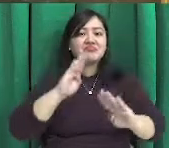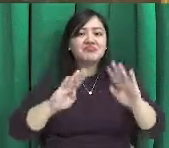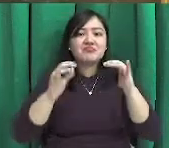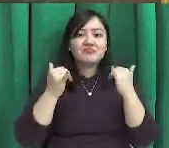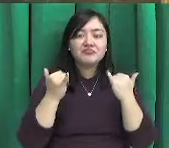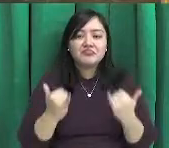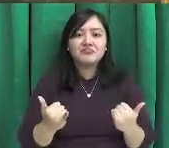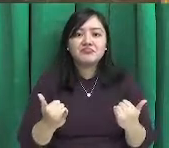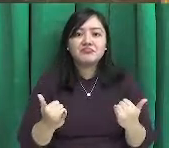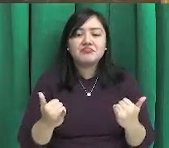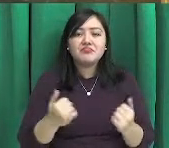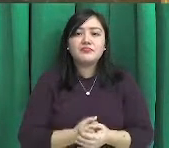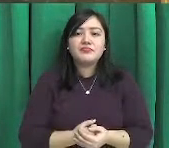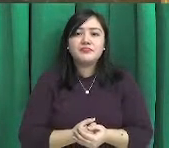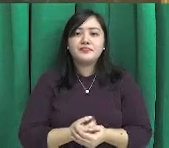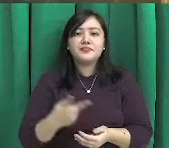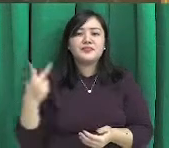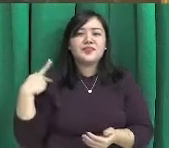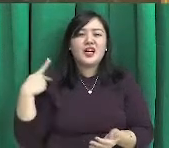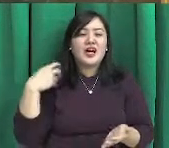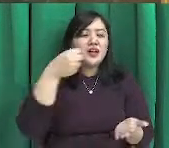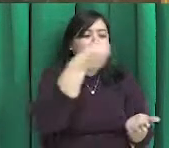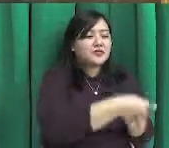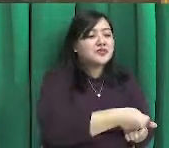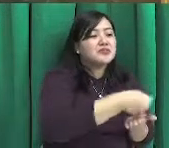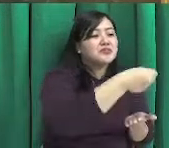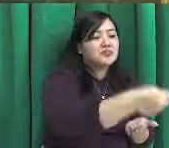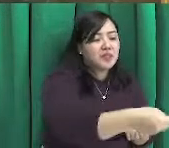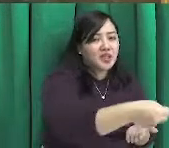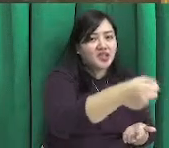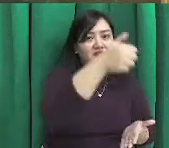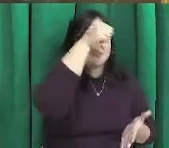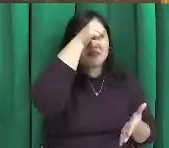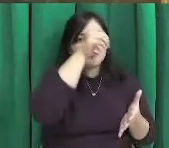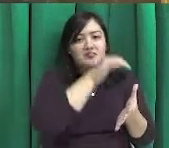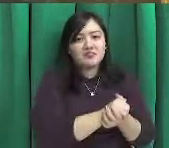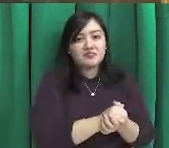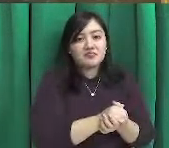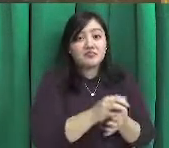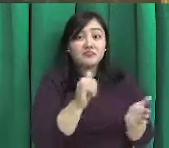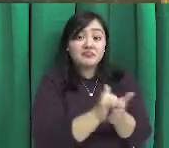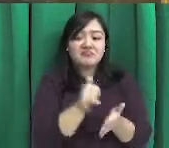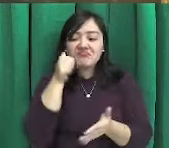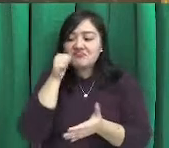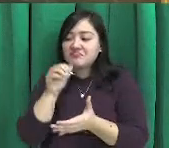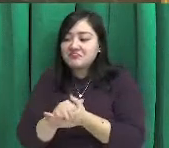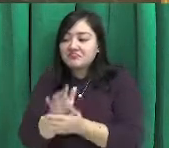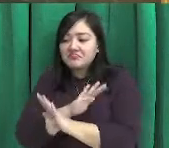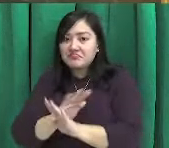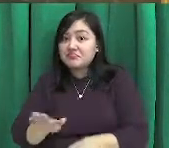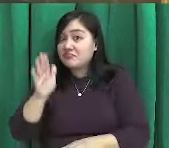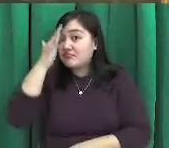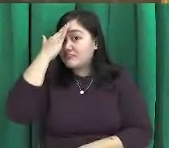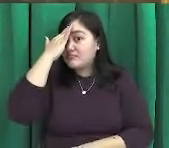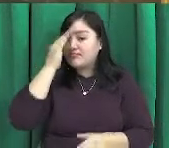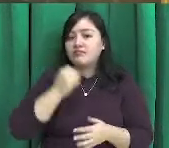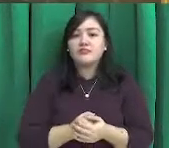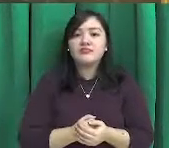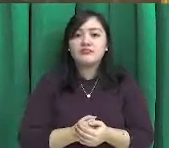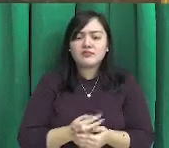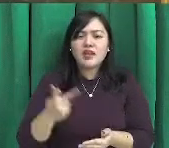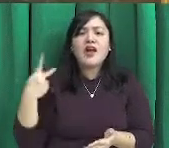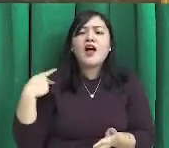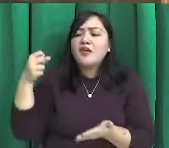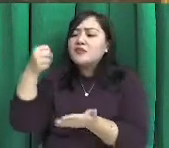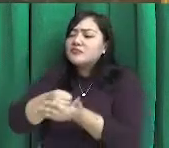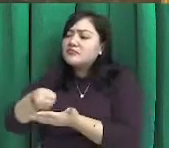mga gastos, may ginagastos ang mga lalaki na hindi alam ng babae. You see? May mga